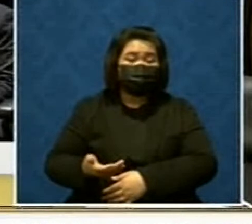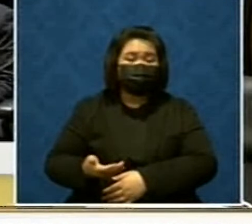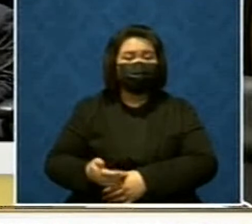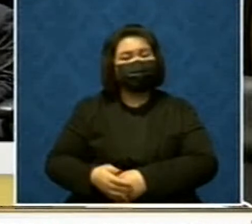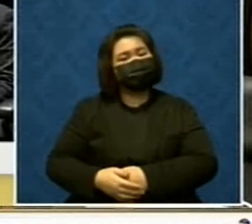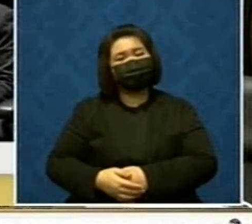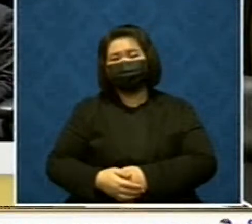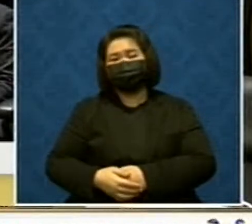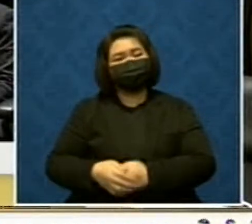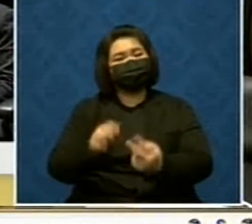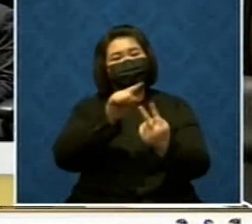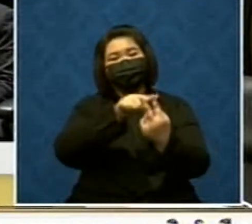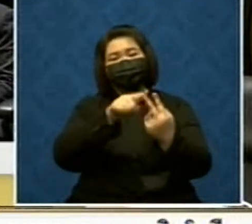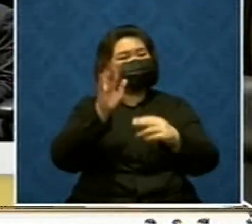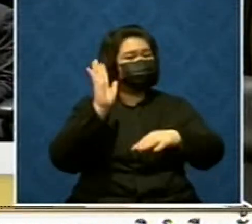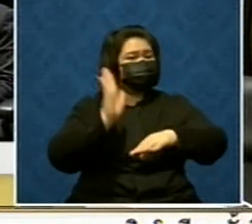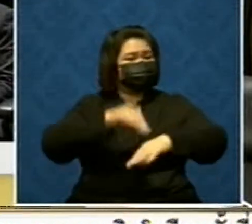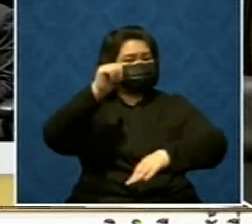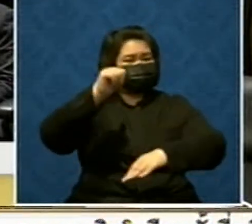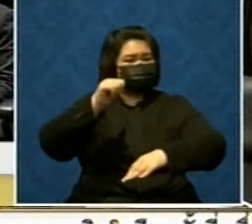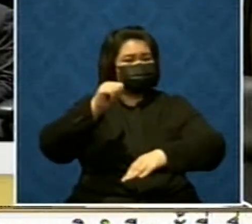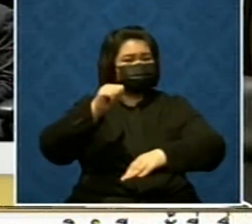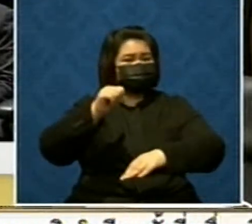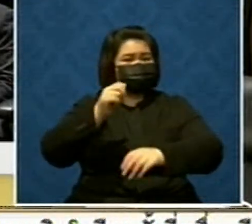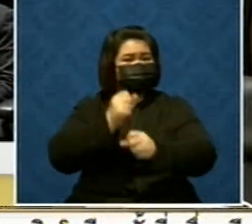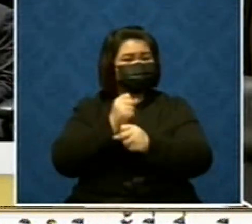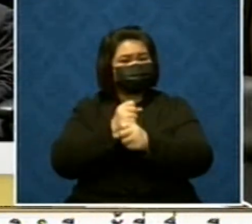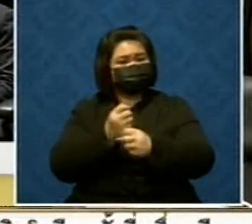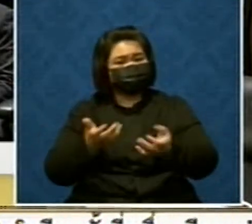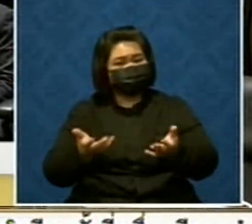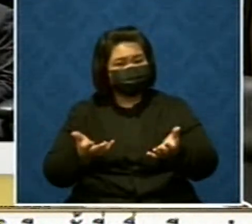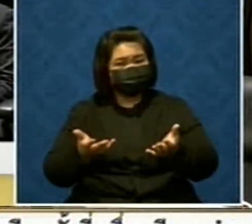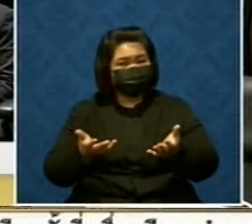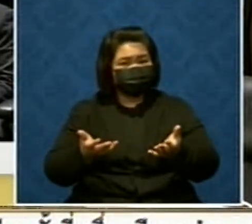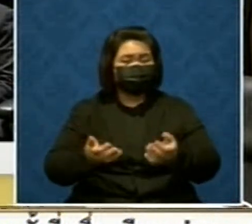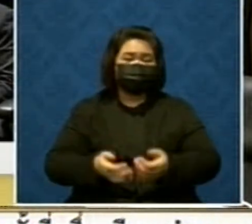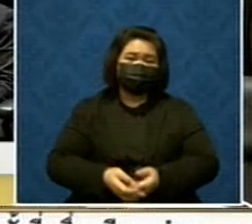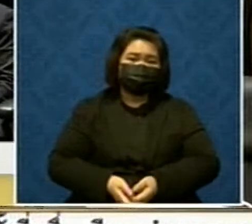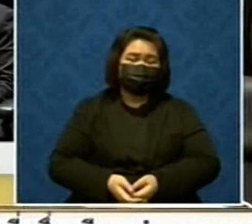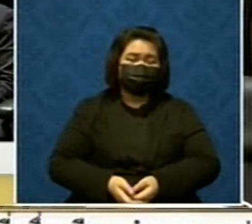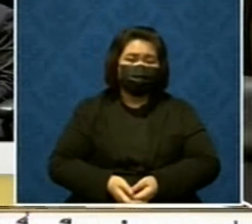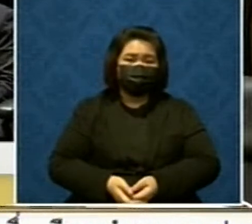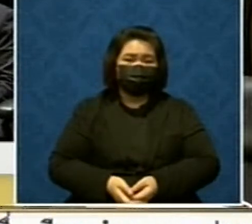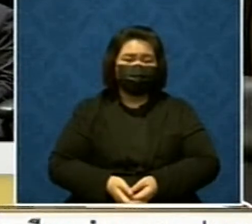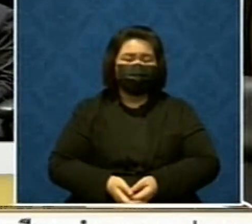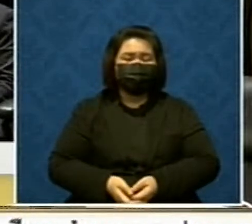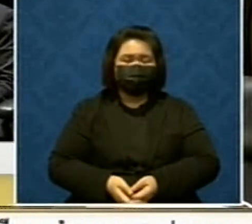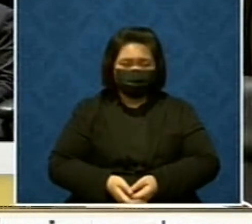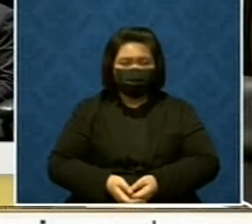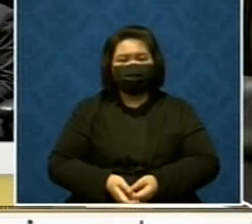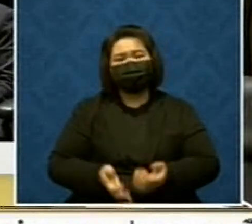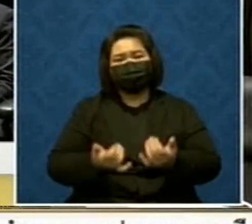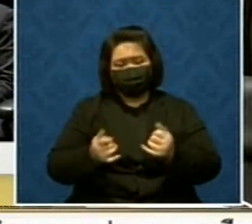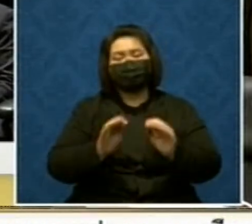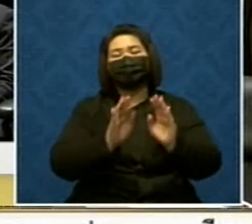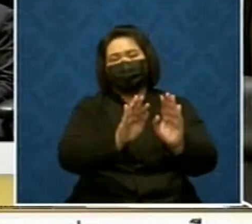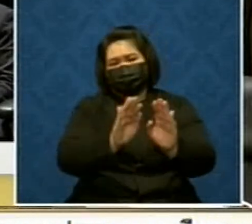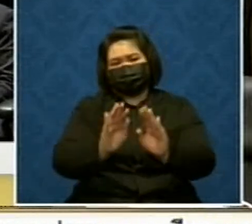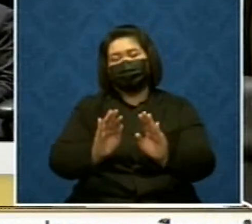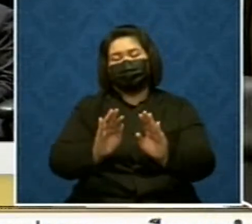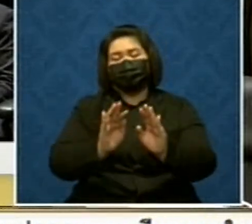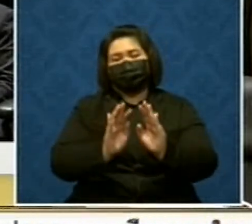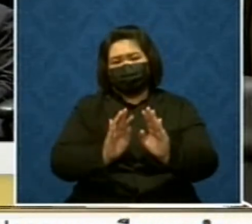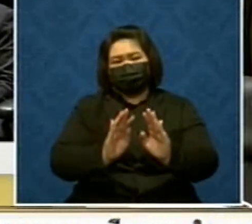ไม่ได้มีความสามารถที่จะดำเนินการทำงานให้หน่วยได้เต็มที่เรื่องนี้ก็อยากจะฝากท่านประธ